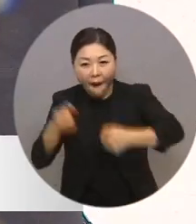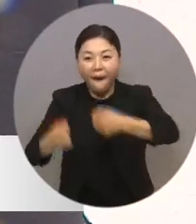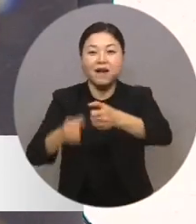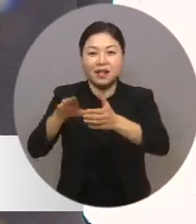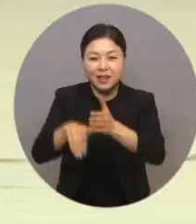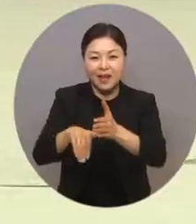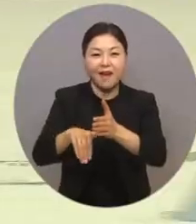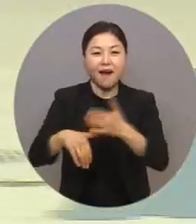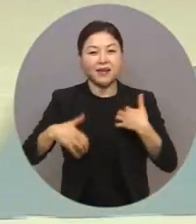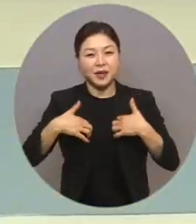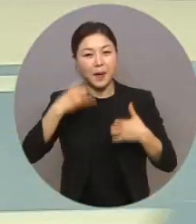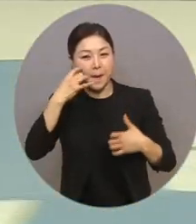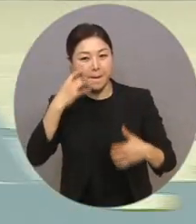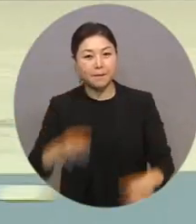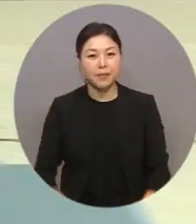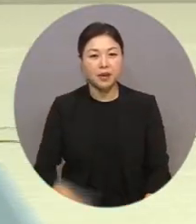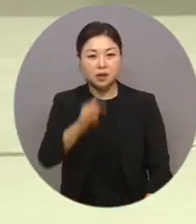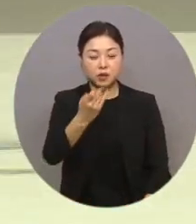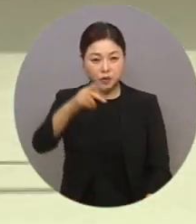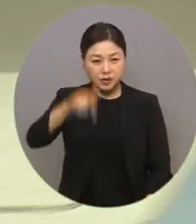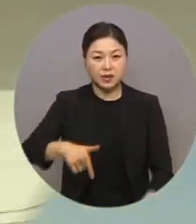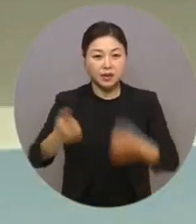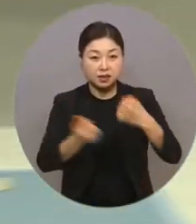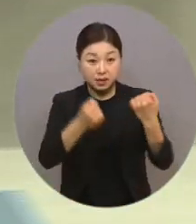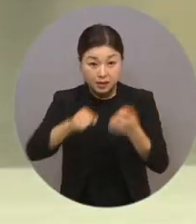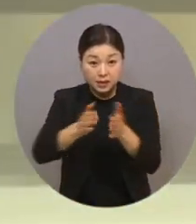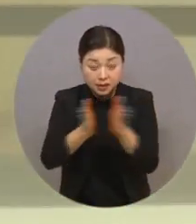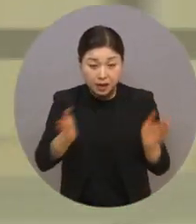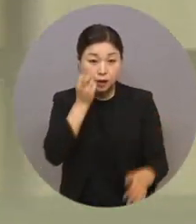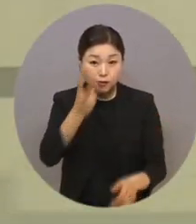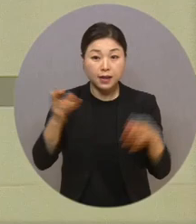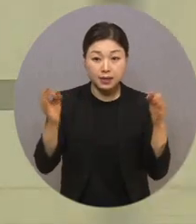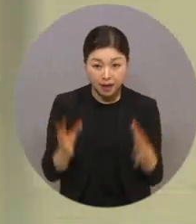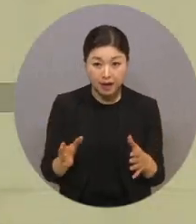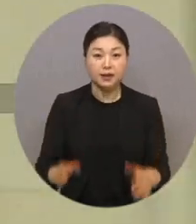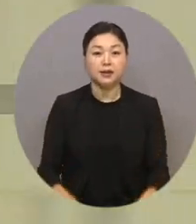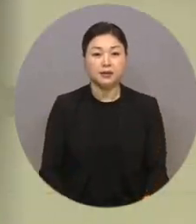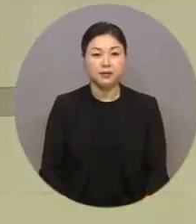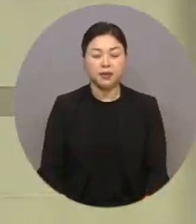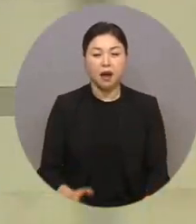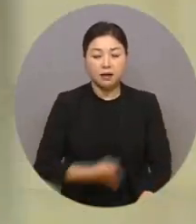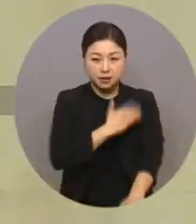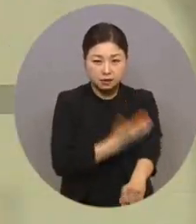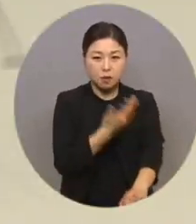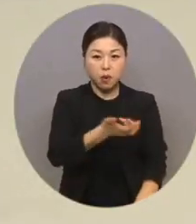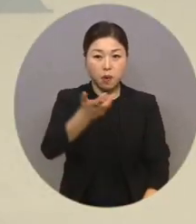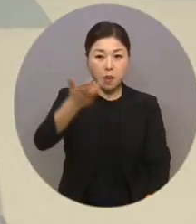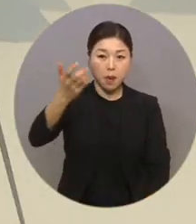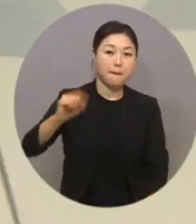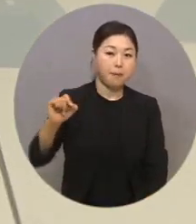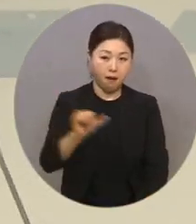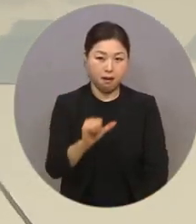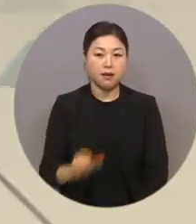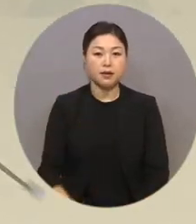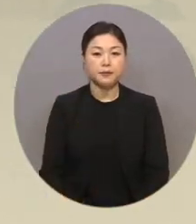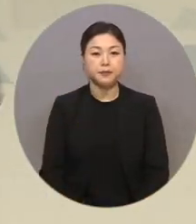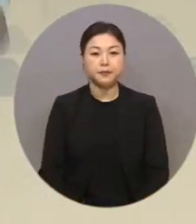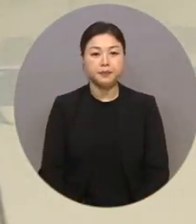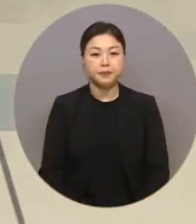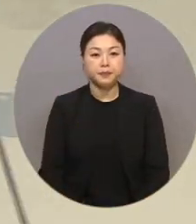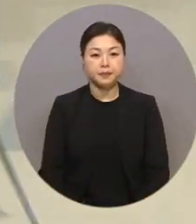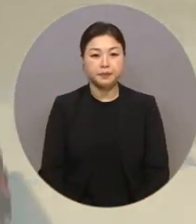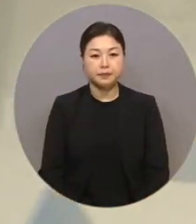생 같아요 노르 않 빠르 실력이 향상되고 있는 남매입니다